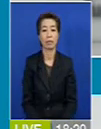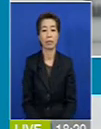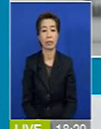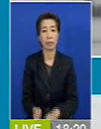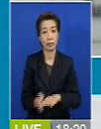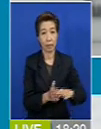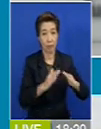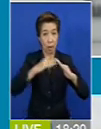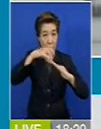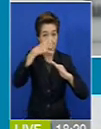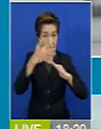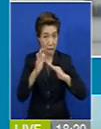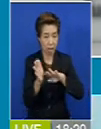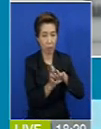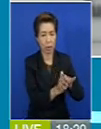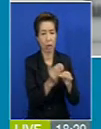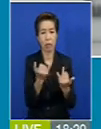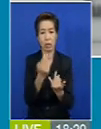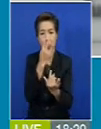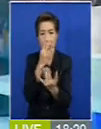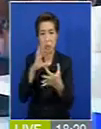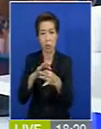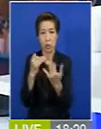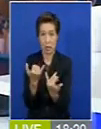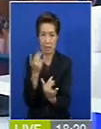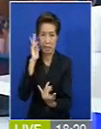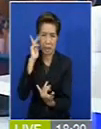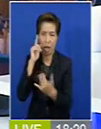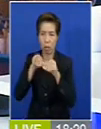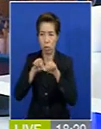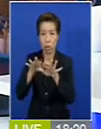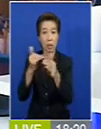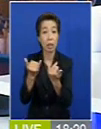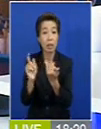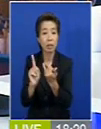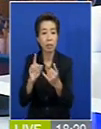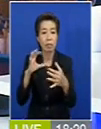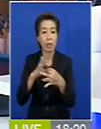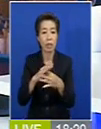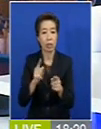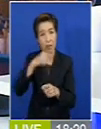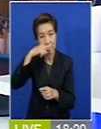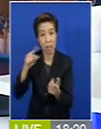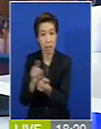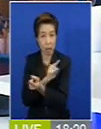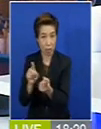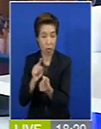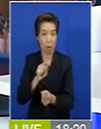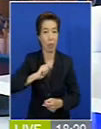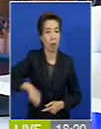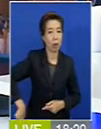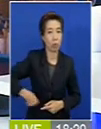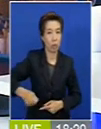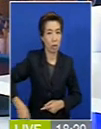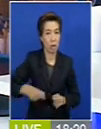จากเรื่องของวัดพระธรรมกายนะครับเรามาดูเรื่องที่เป็นกระแสอยู่ตอนนี้ทั้งกระแสของสังคมไทยกับกระแสของกัมพู